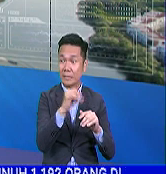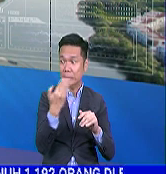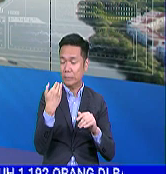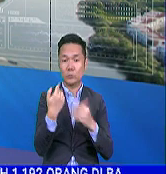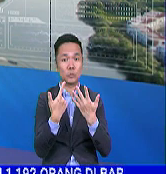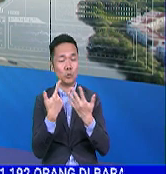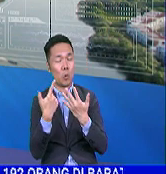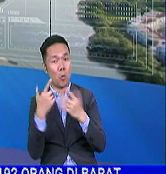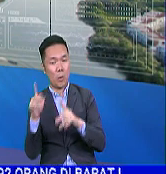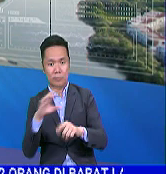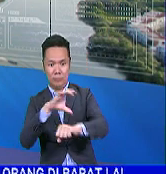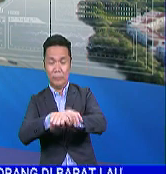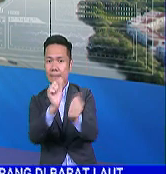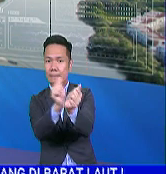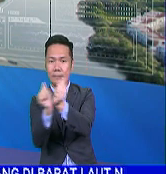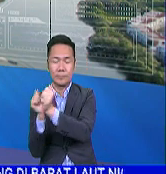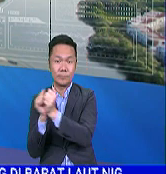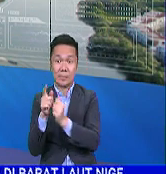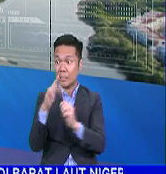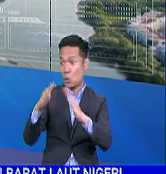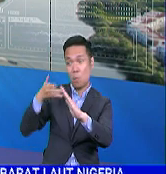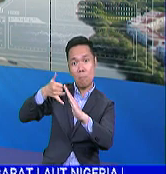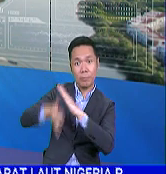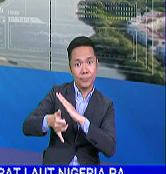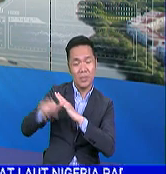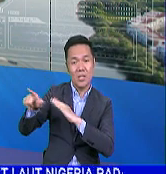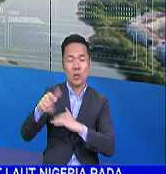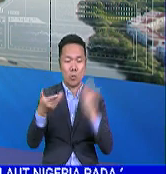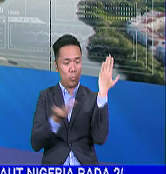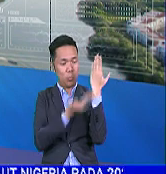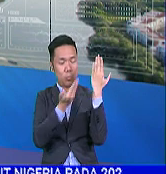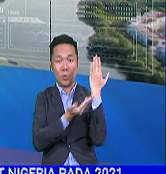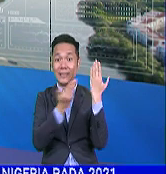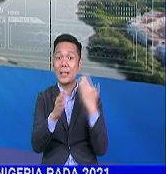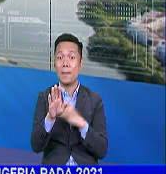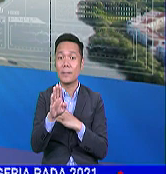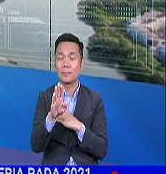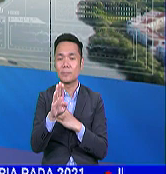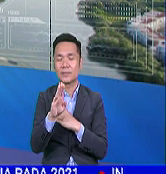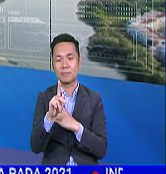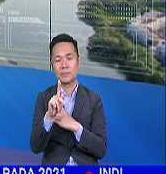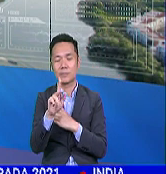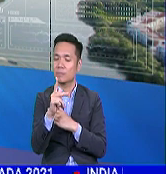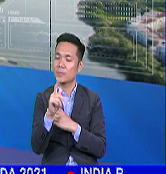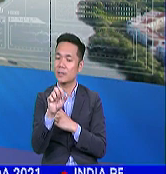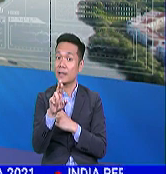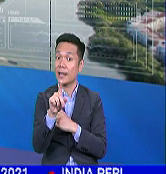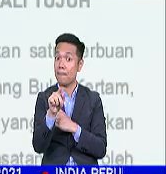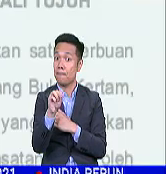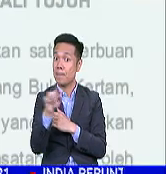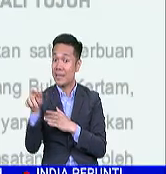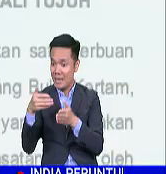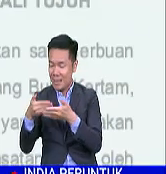tadi. Tanggapan dibuat ketika serbuan di sebuah rumah pekerja di ladang Bukit Kertam, Kota Kinabatangan.